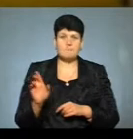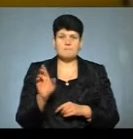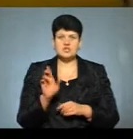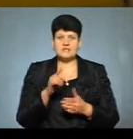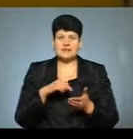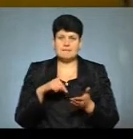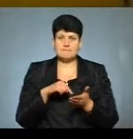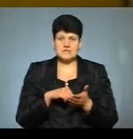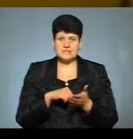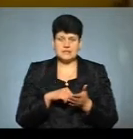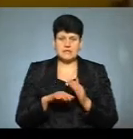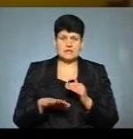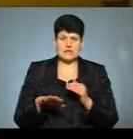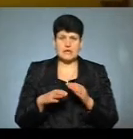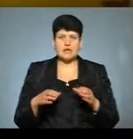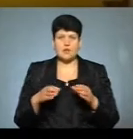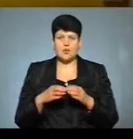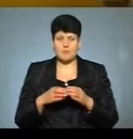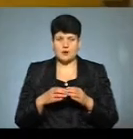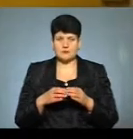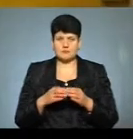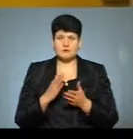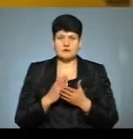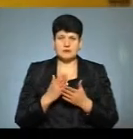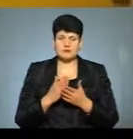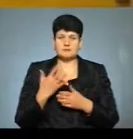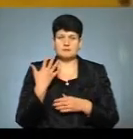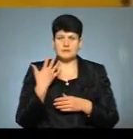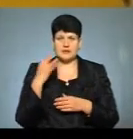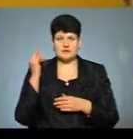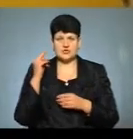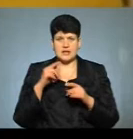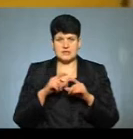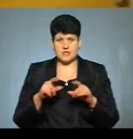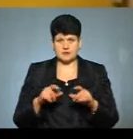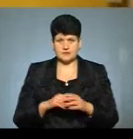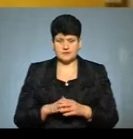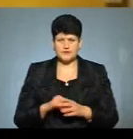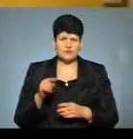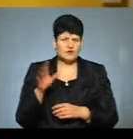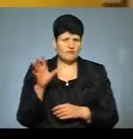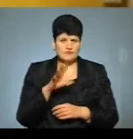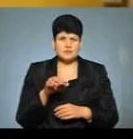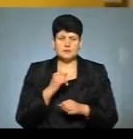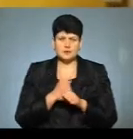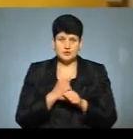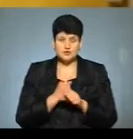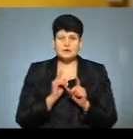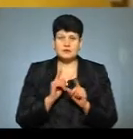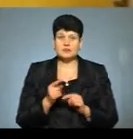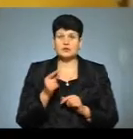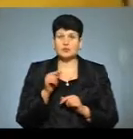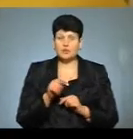міській територіальній громаді налічується 5 навчальних закладів. Вони всі функціонують за винятком того,